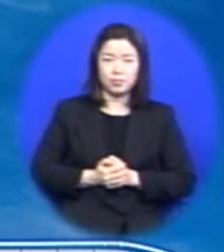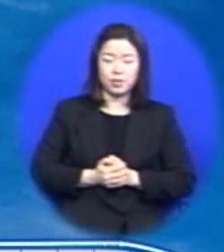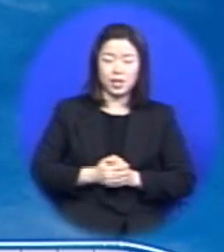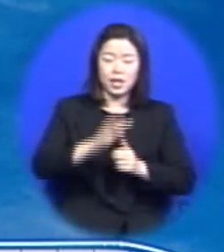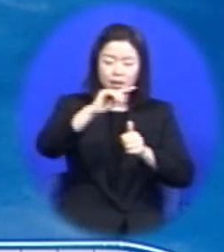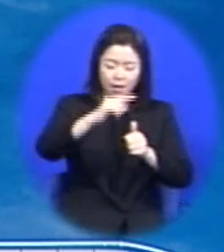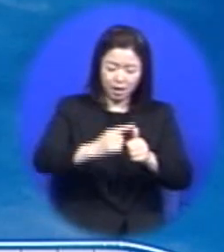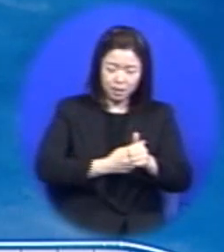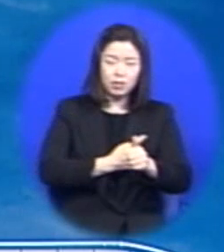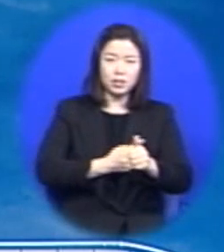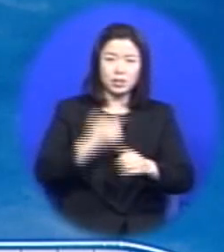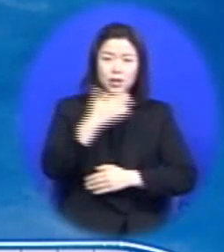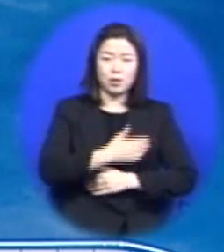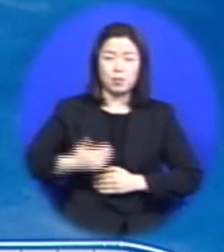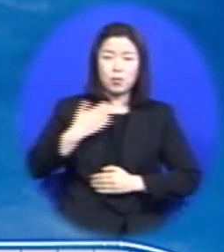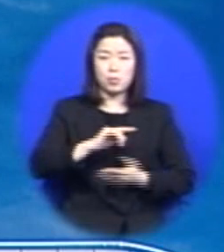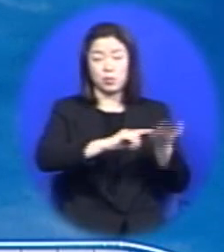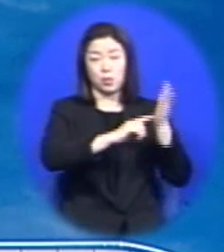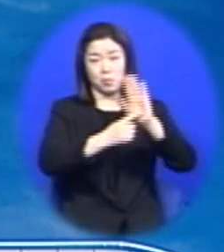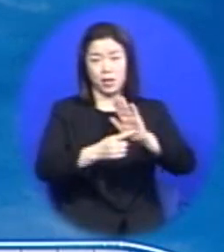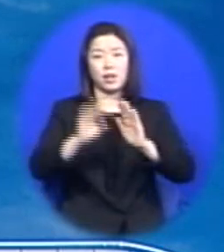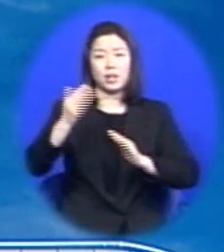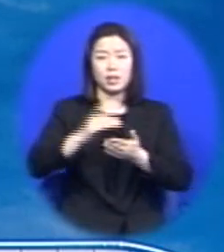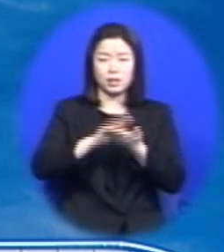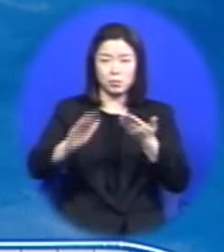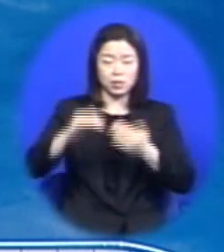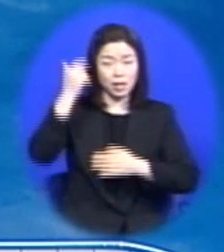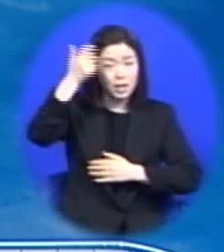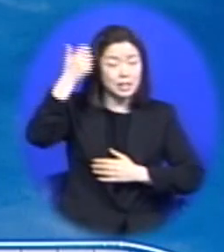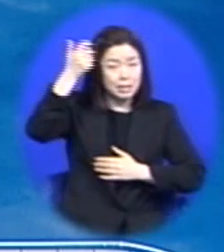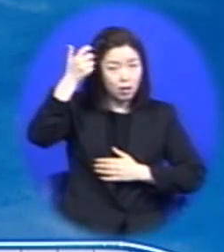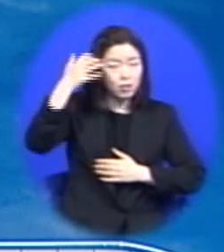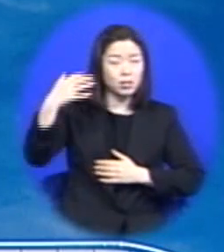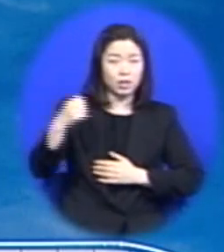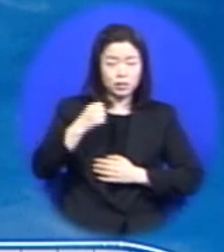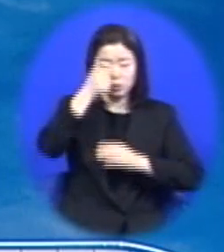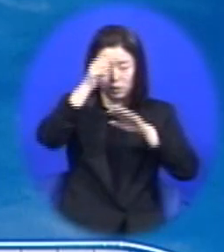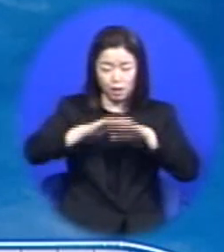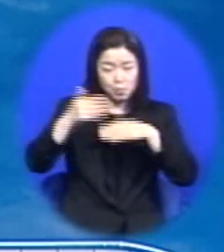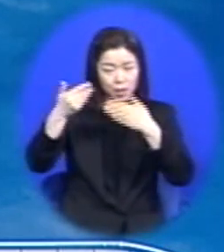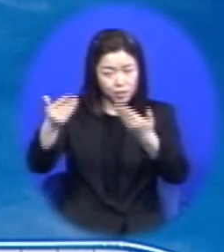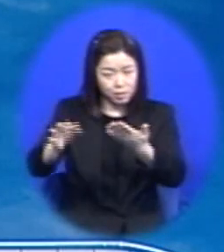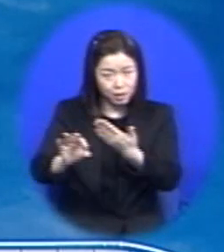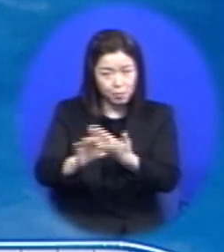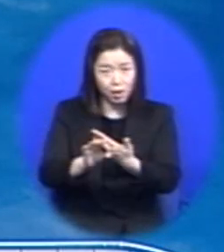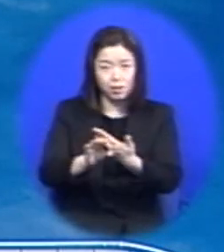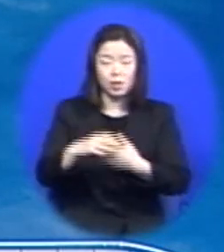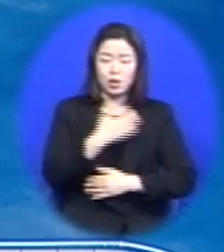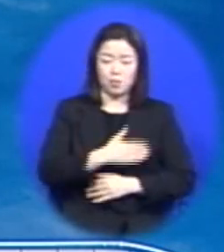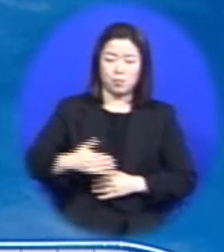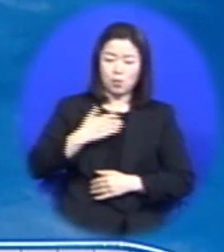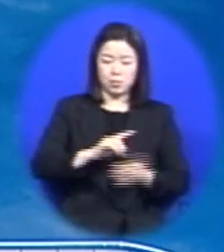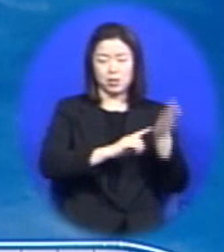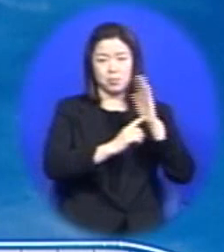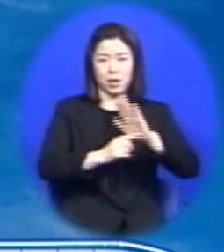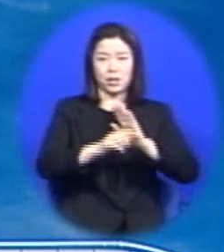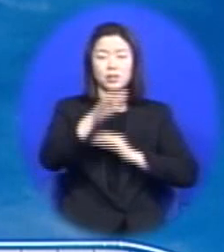당연히 몸으로 반응하게 됩니다. 영으로 예배를 드리다 보면 몸이 반응을 하게 돼 있어요. 그래서